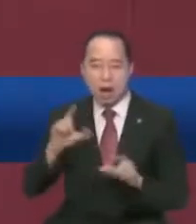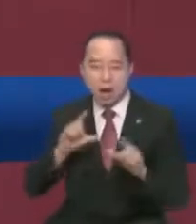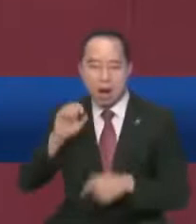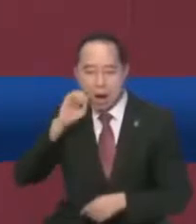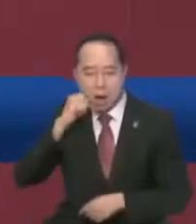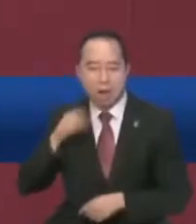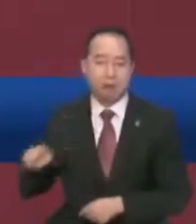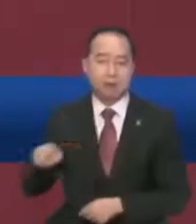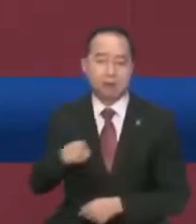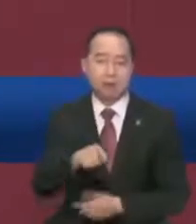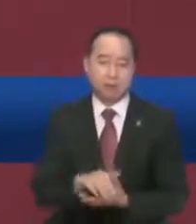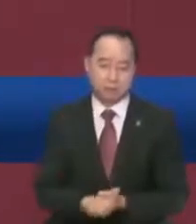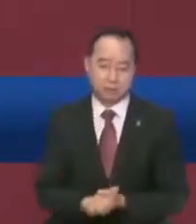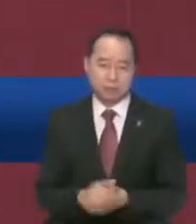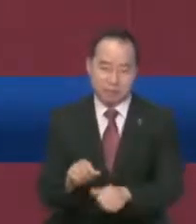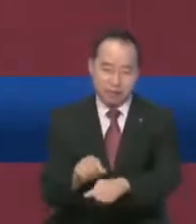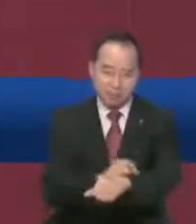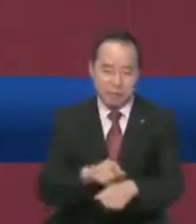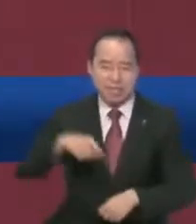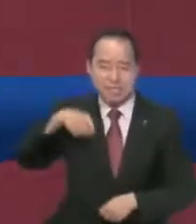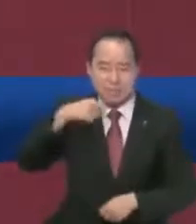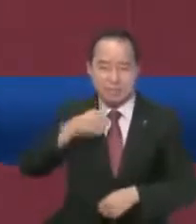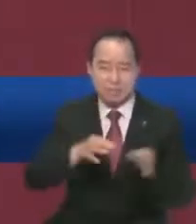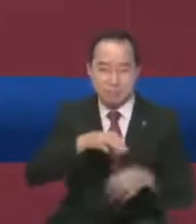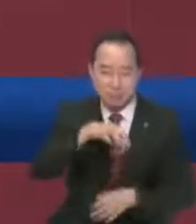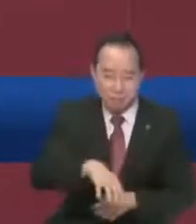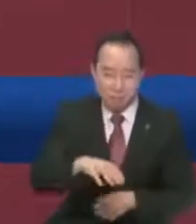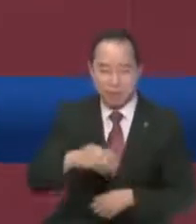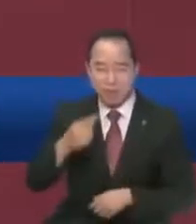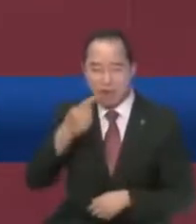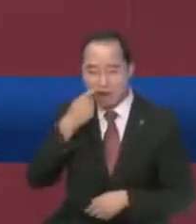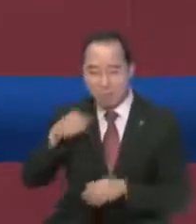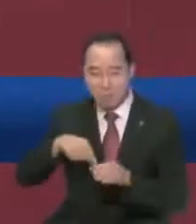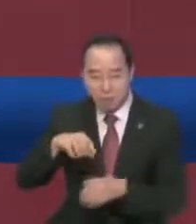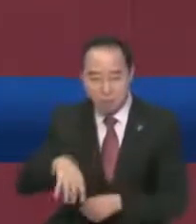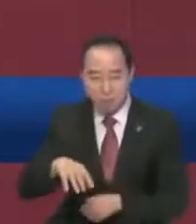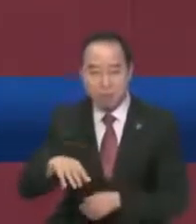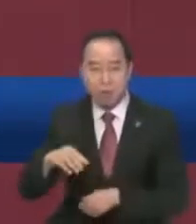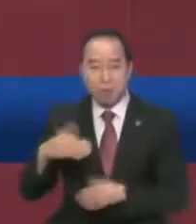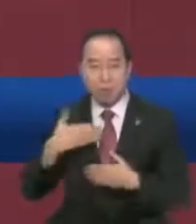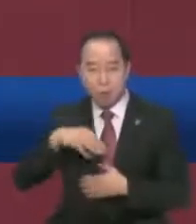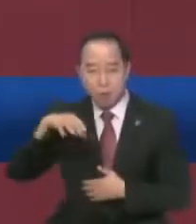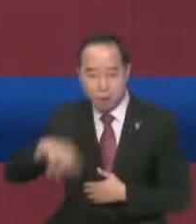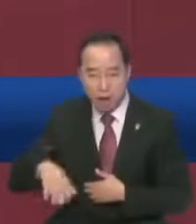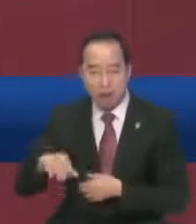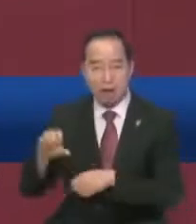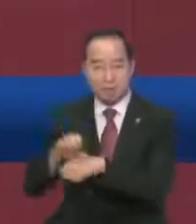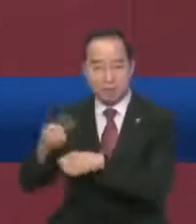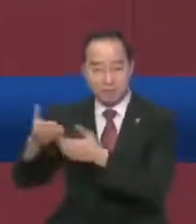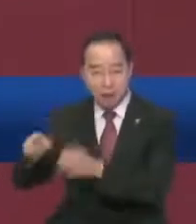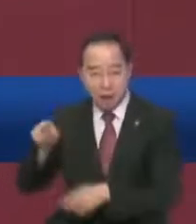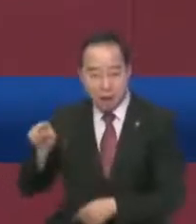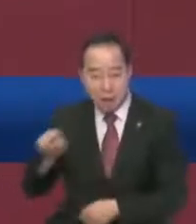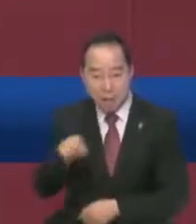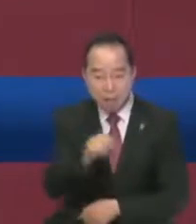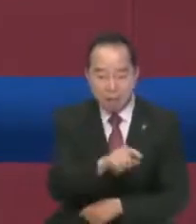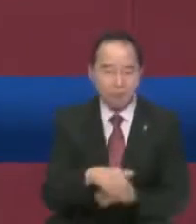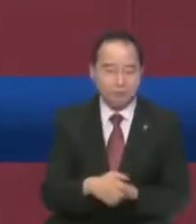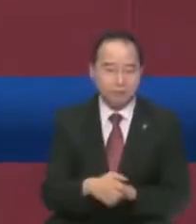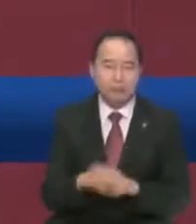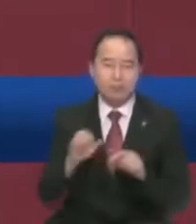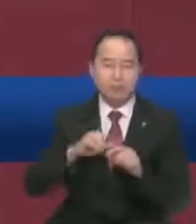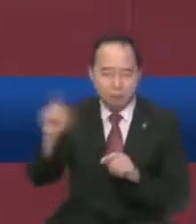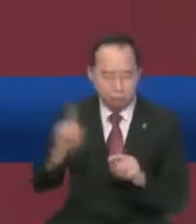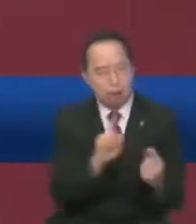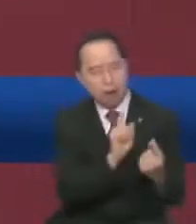특히 음식점, 커피숍, 학원, 목욕탕, PC방 등 대면 거래 비중이